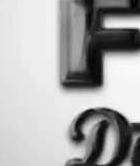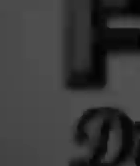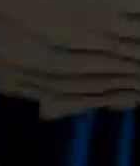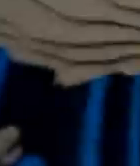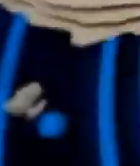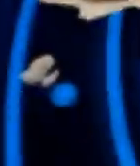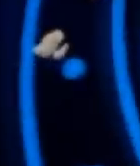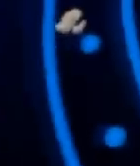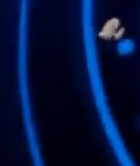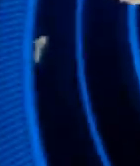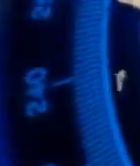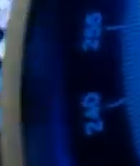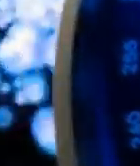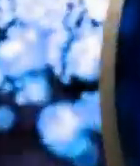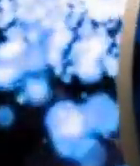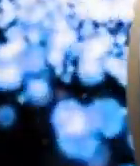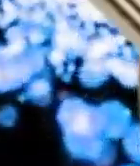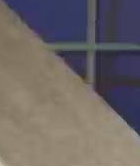की धड़कन.